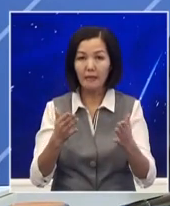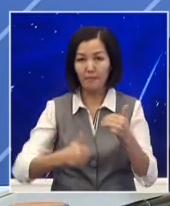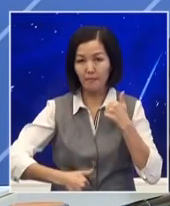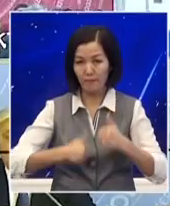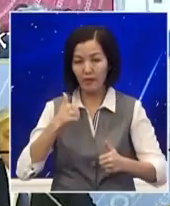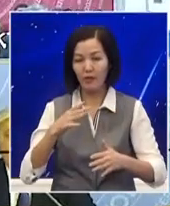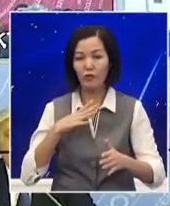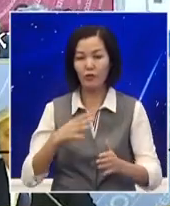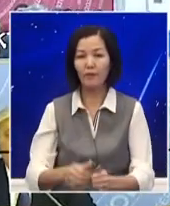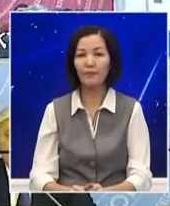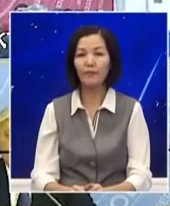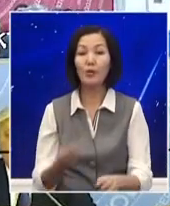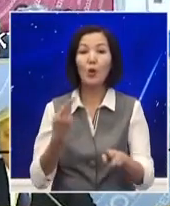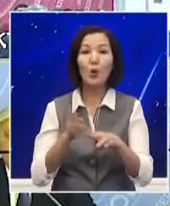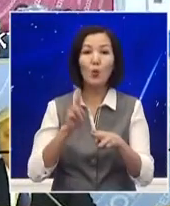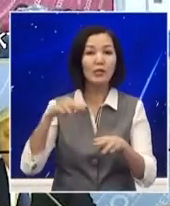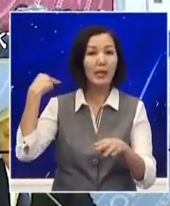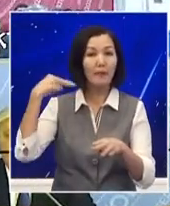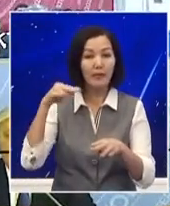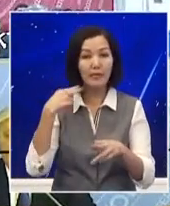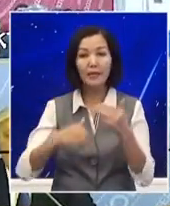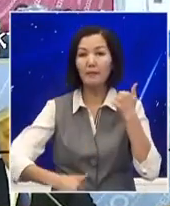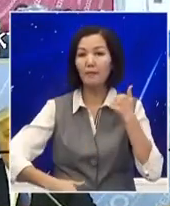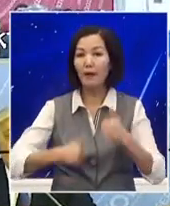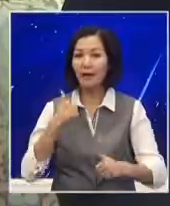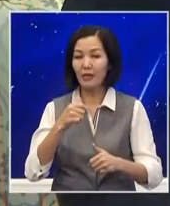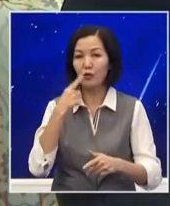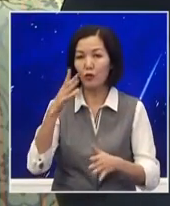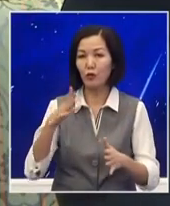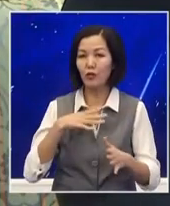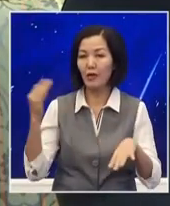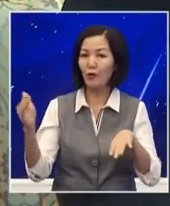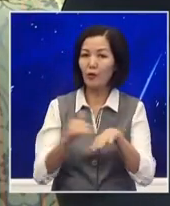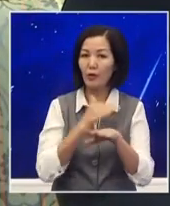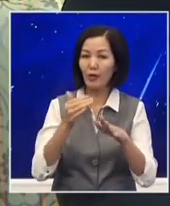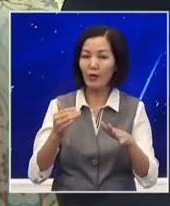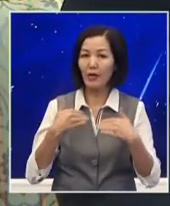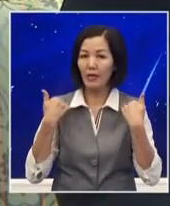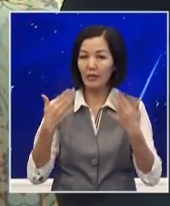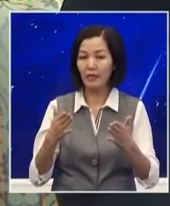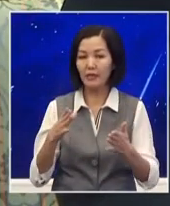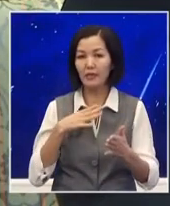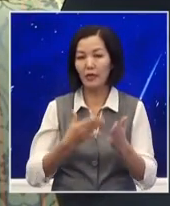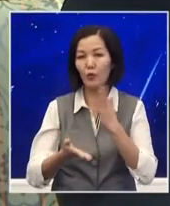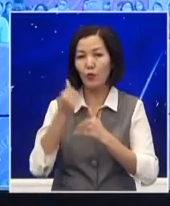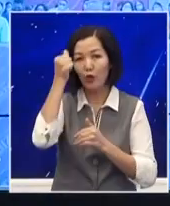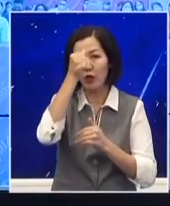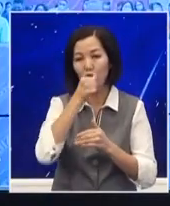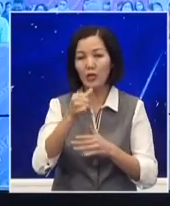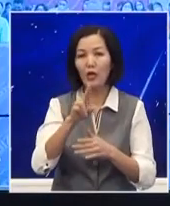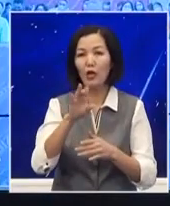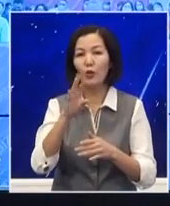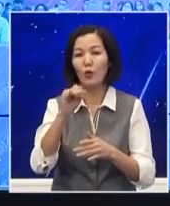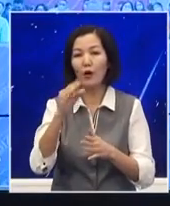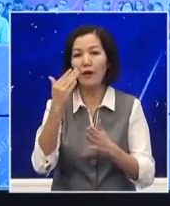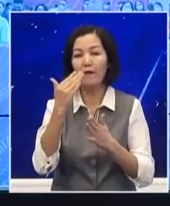тұтамын. Осылай президент оларды мақтан тұтты. Антымақты істеріне ризашылық білдірді. Өткен жылы Қасым Жомарт Тоқаев тізіп